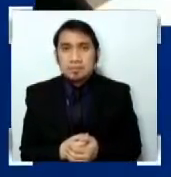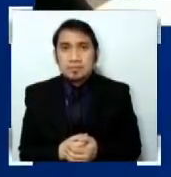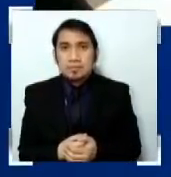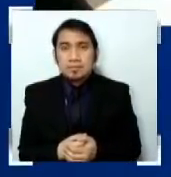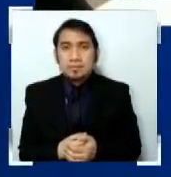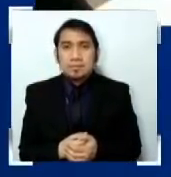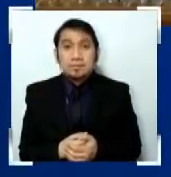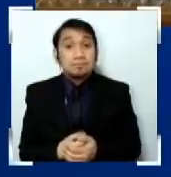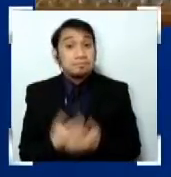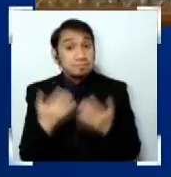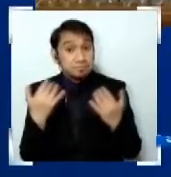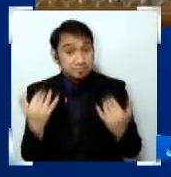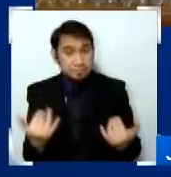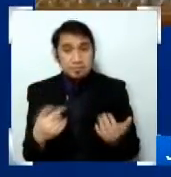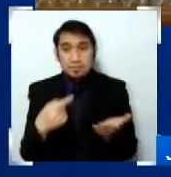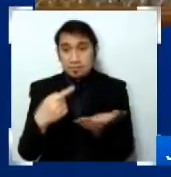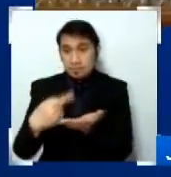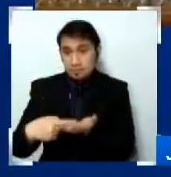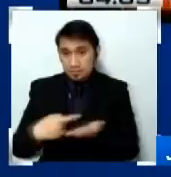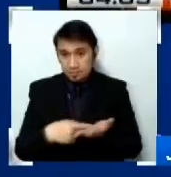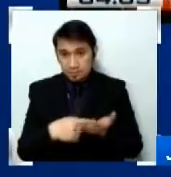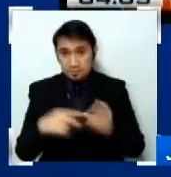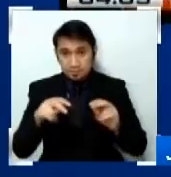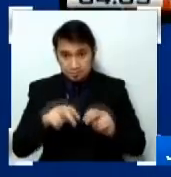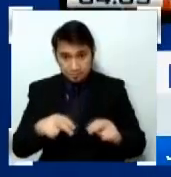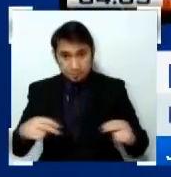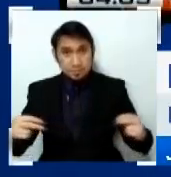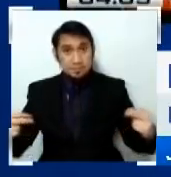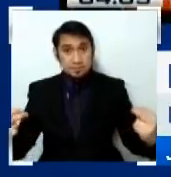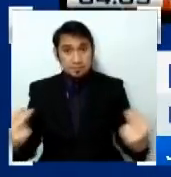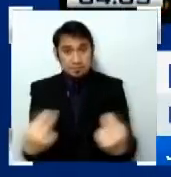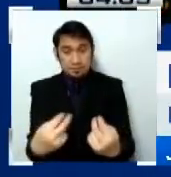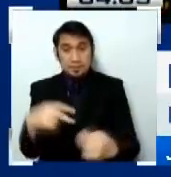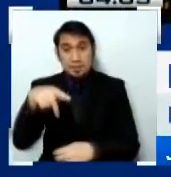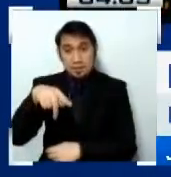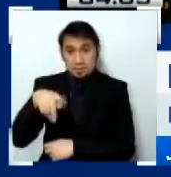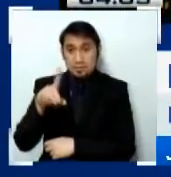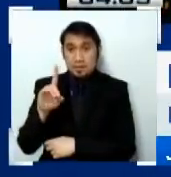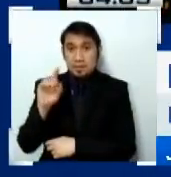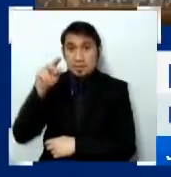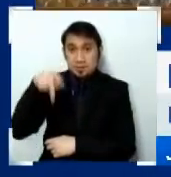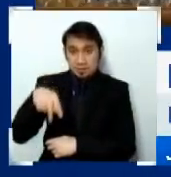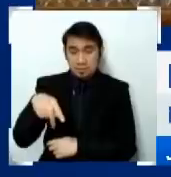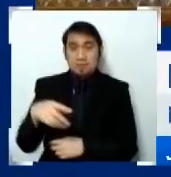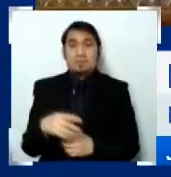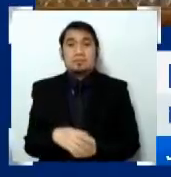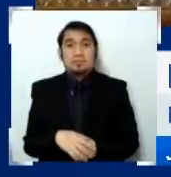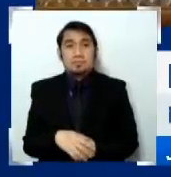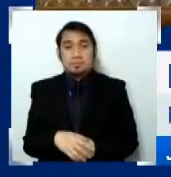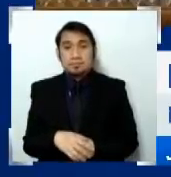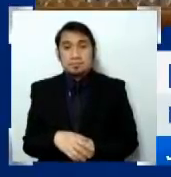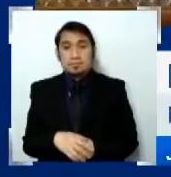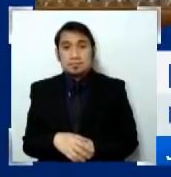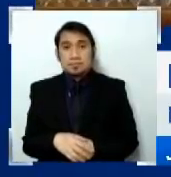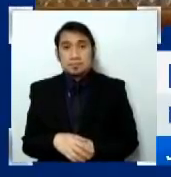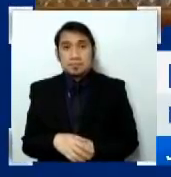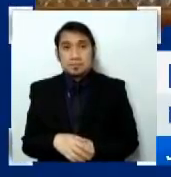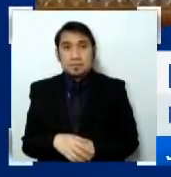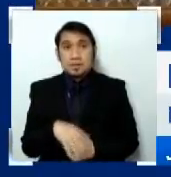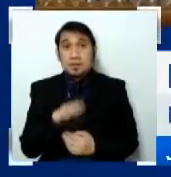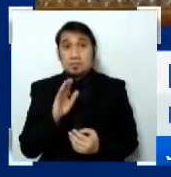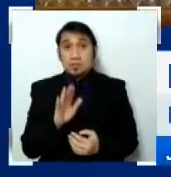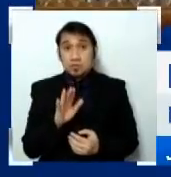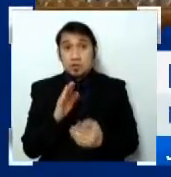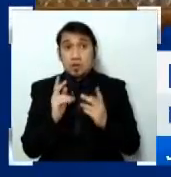Sa pulong niya kagabi sa mga opisyal ng PDP Laban, sabi ni Pangulong Rodrigo Duterte na chairman ng partido. To the proposition that I